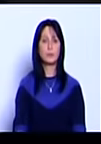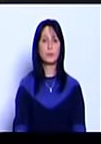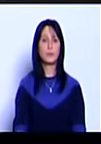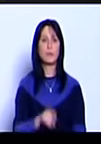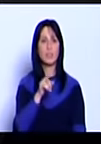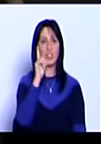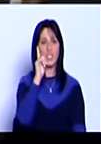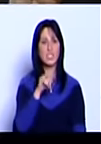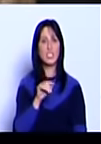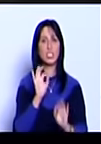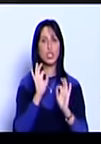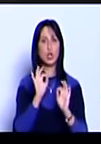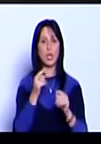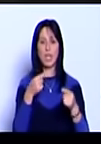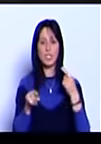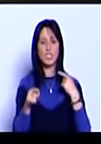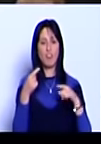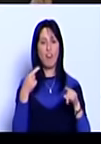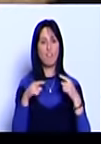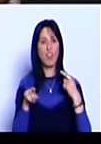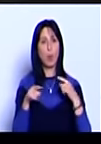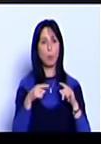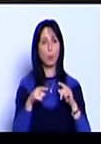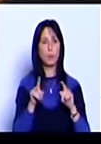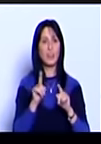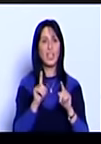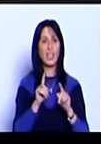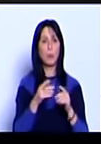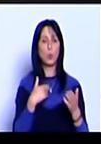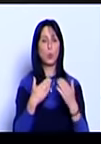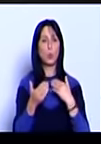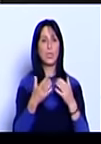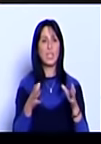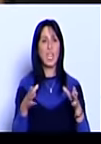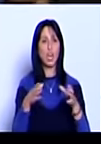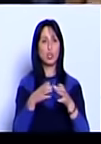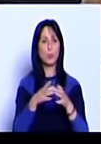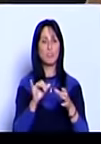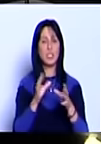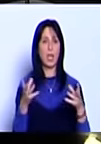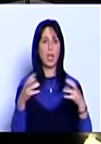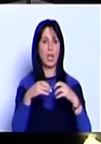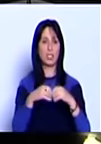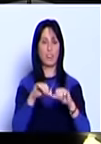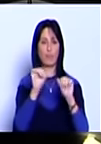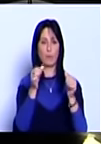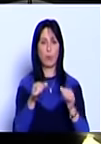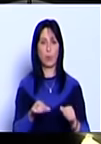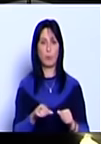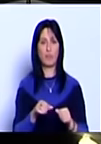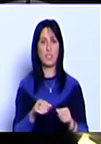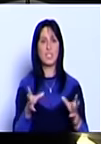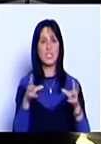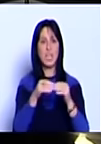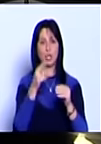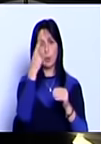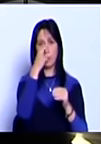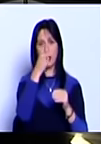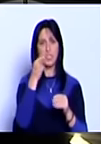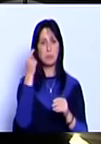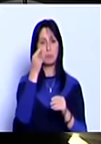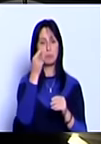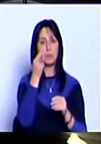სწორედ განსხვავებულობის და ისეთი რამეების ურთიერთობა სადღაც რაღაცა იმ ფორმატში რომელსაც საერთო ბედისწერა და